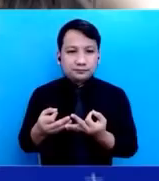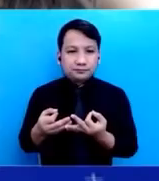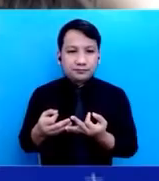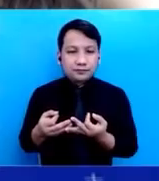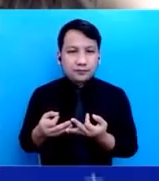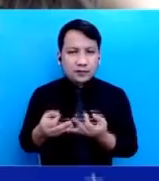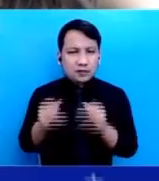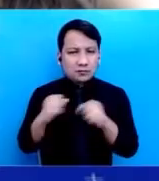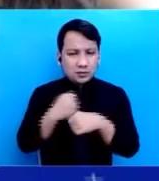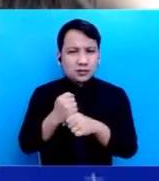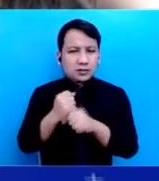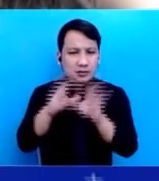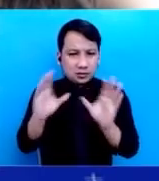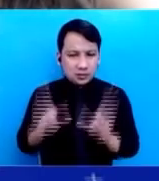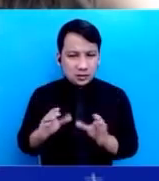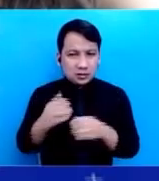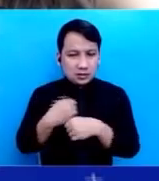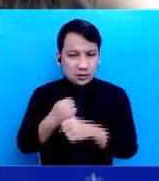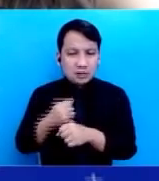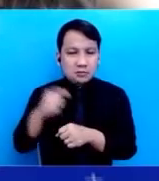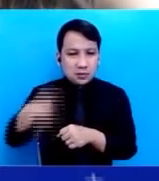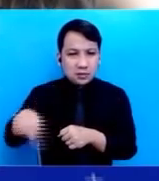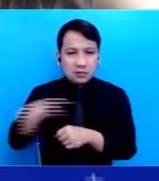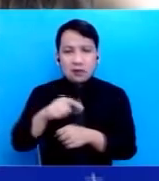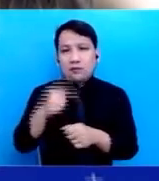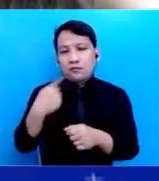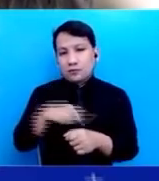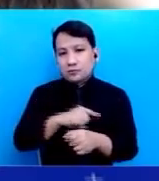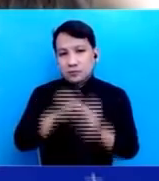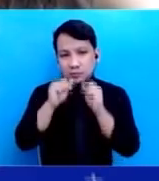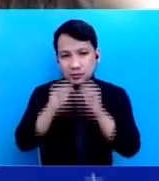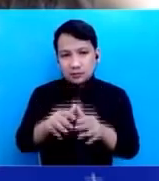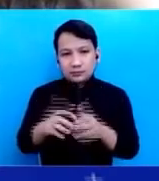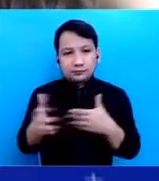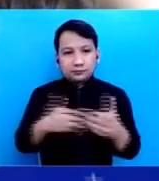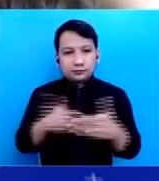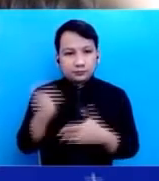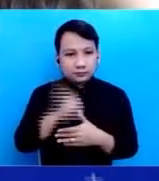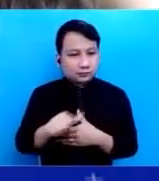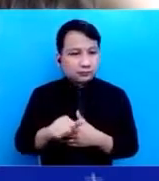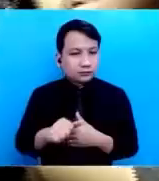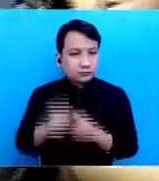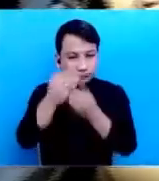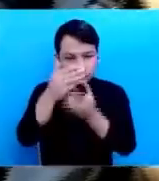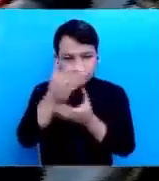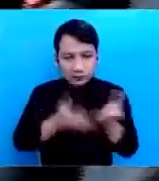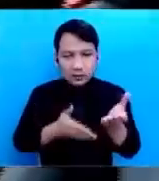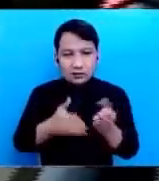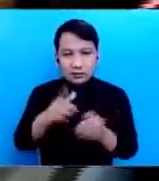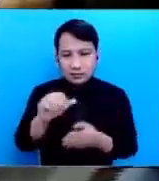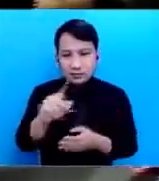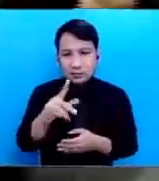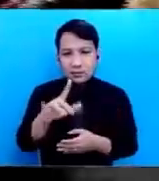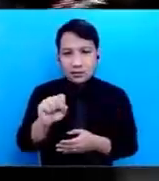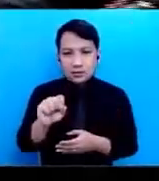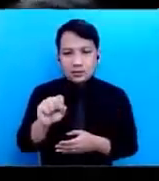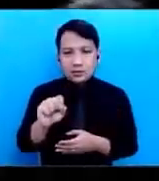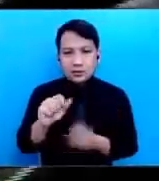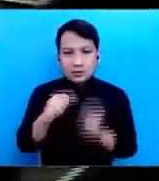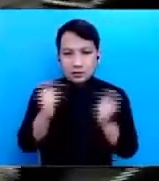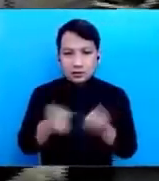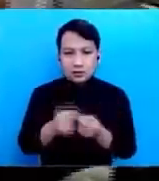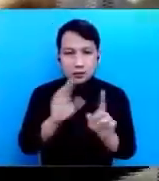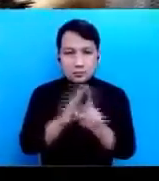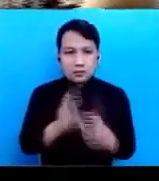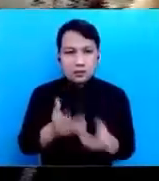been a blessing, and we would have never had that without being part of Alaska Aces. Kahit fans ng